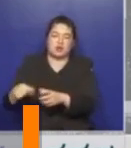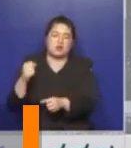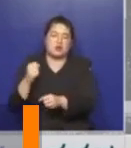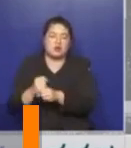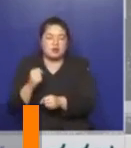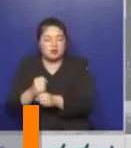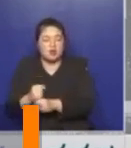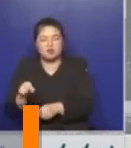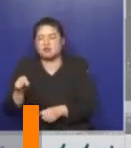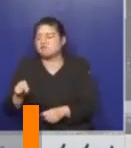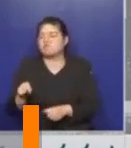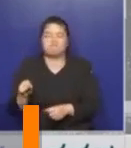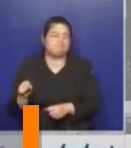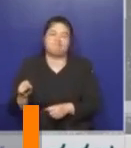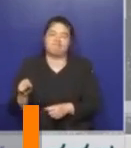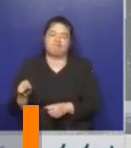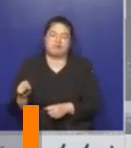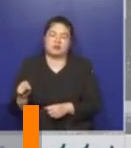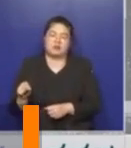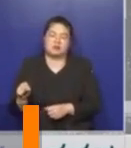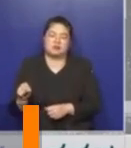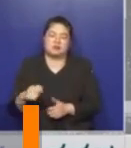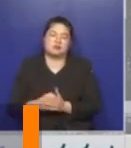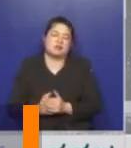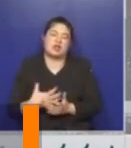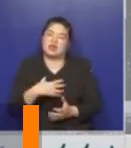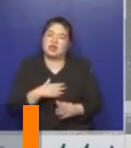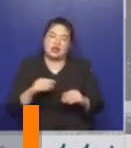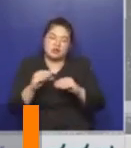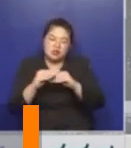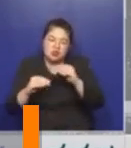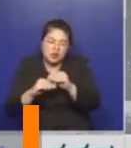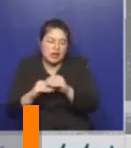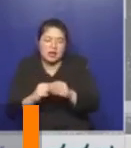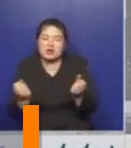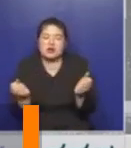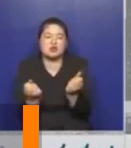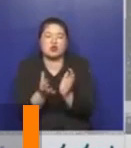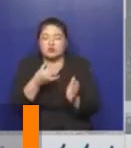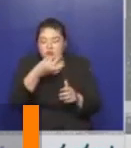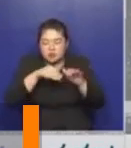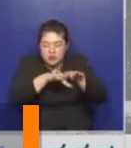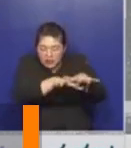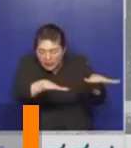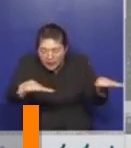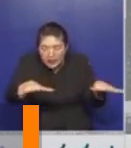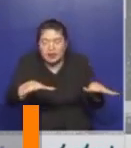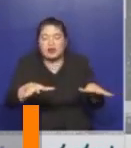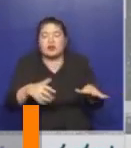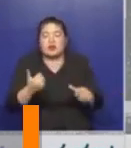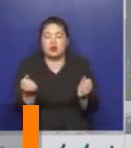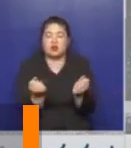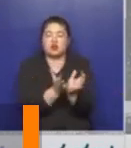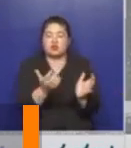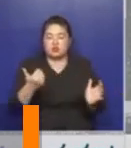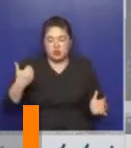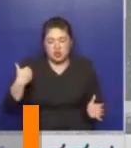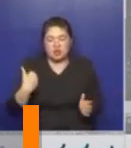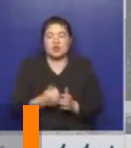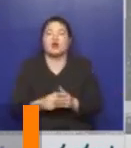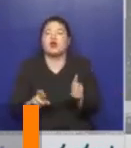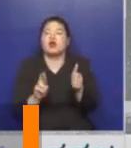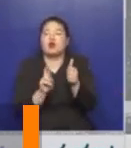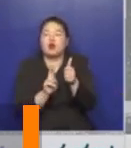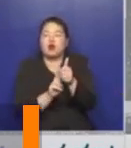ทำมึนโยกโยโยนะครับดื้อดึงทำโครงการทำลายชายหาดอีกโดยเฉพาะรองอธิบดีท่านนึงนะครับ